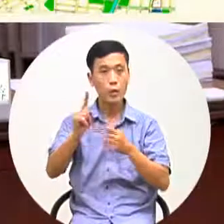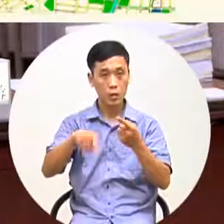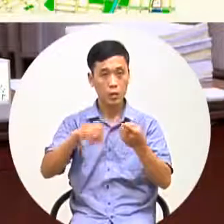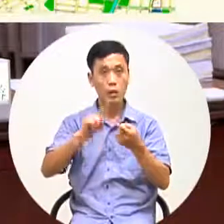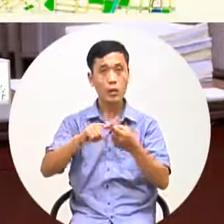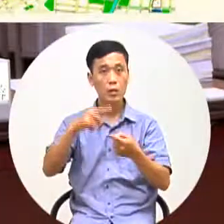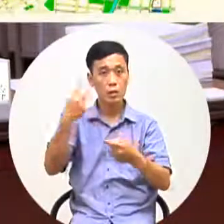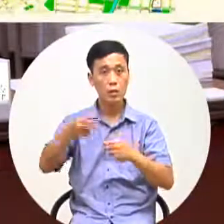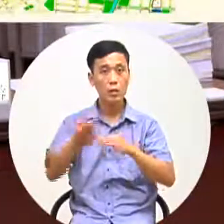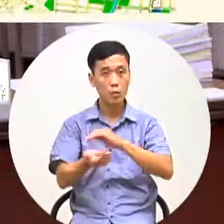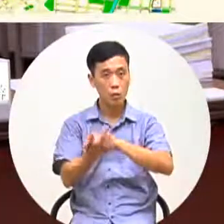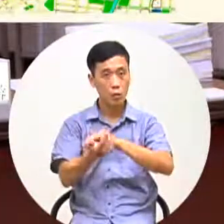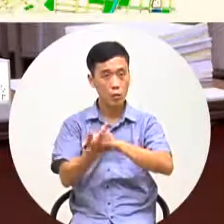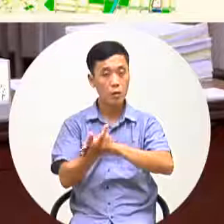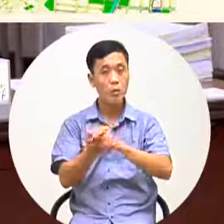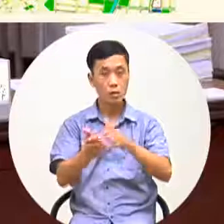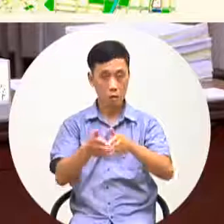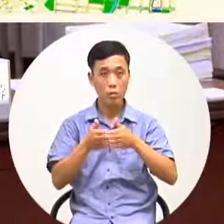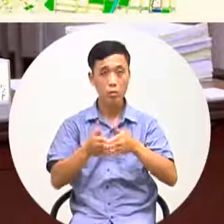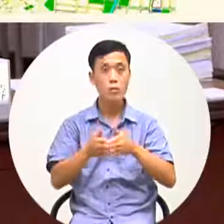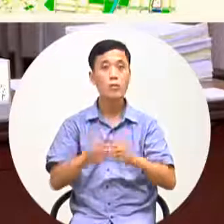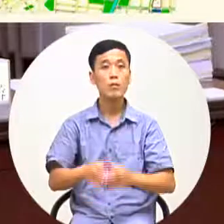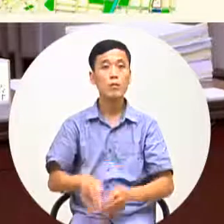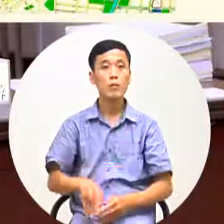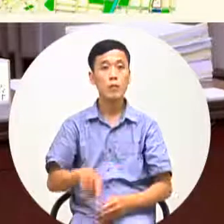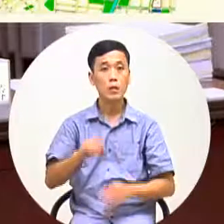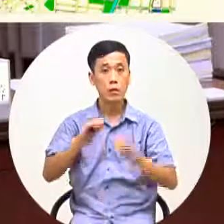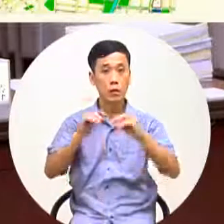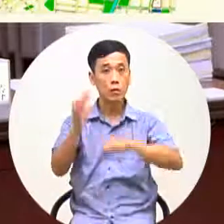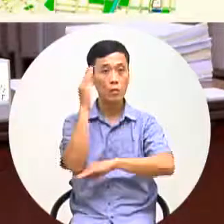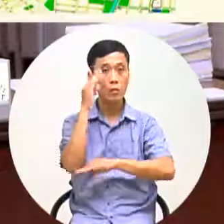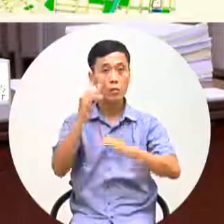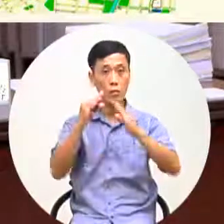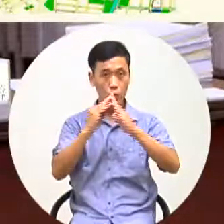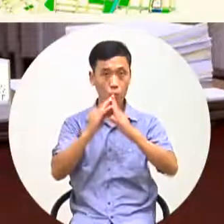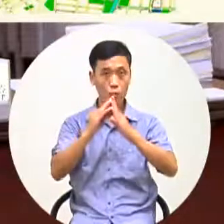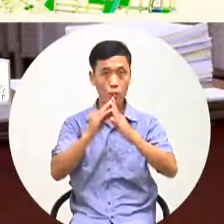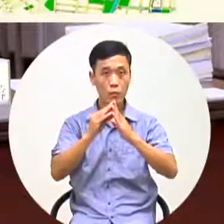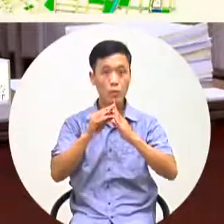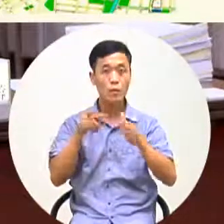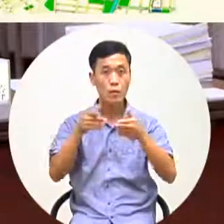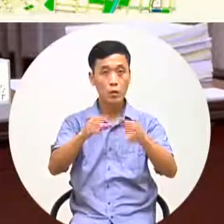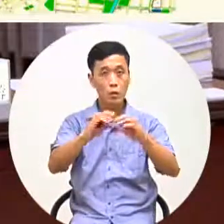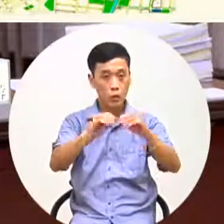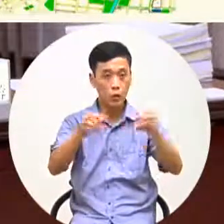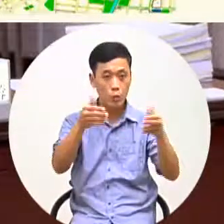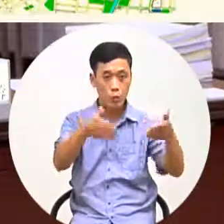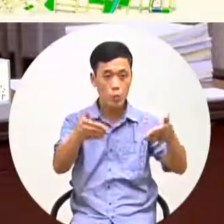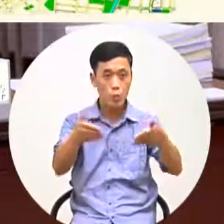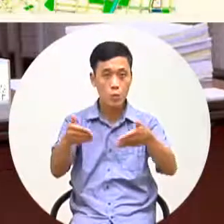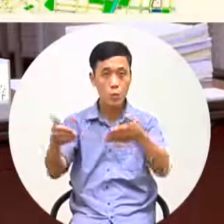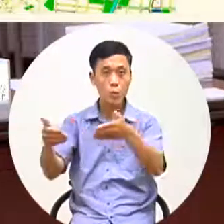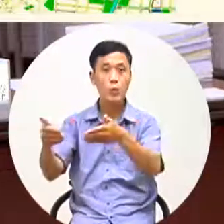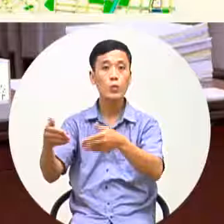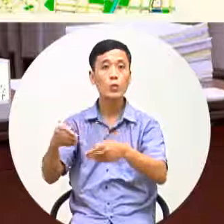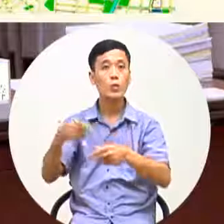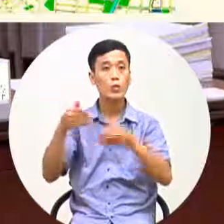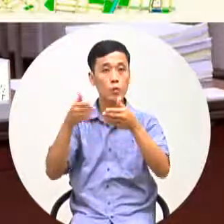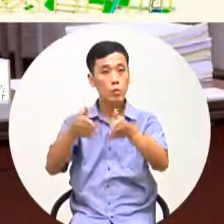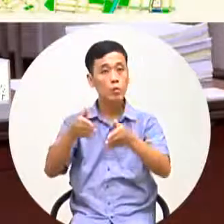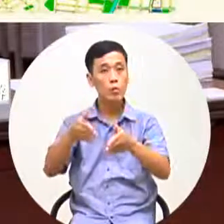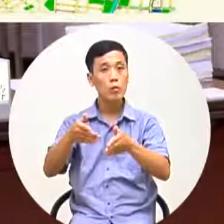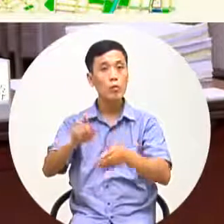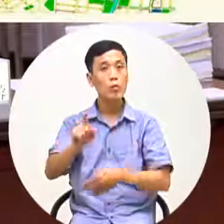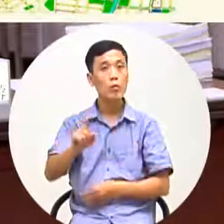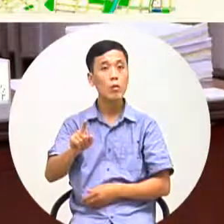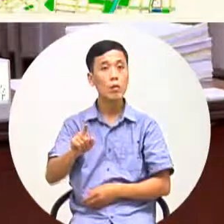啦。啊，当然咱地震局对不对吼？就是讲开发一挂土地对不对吼？再整个。哦，而这个开发的